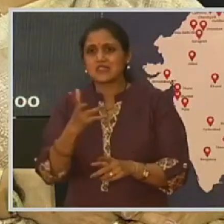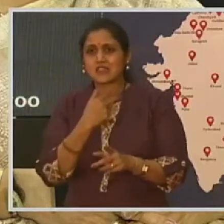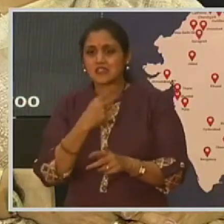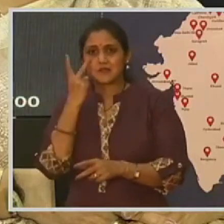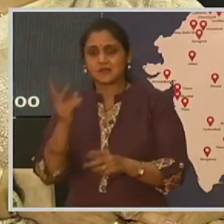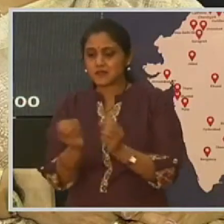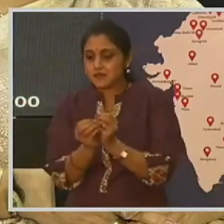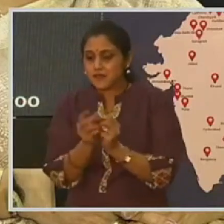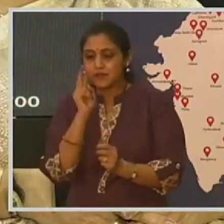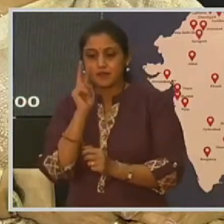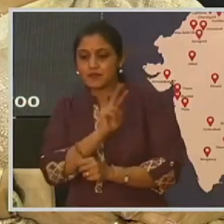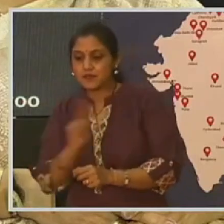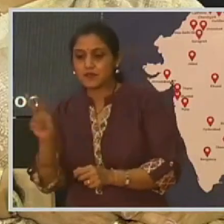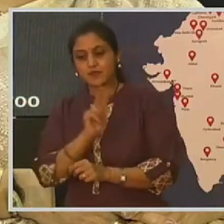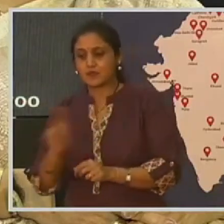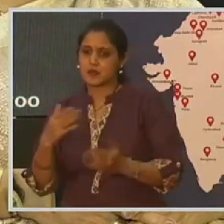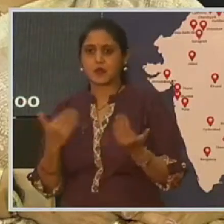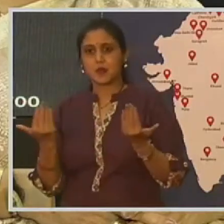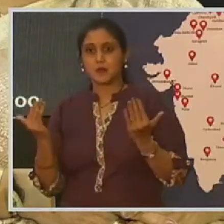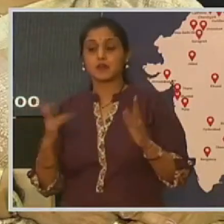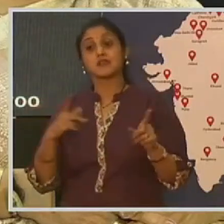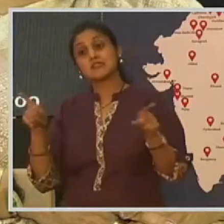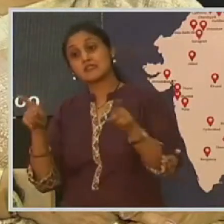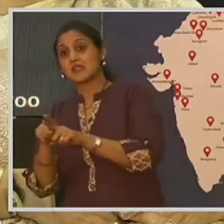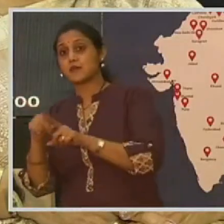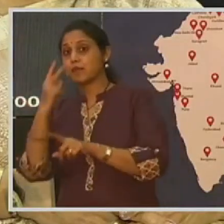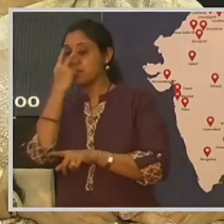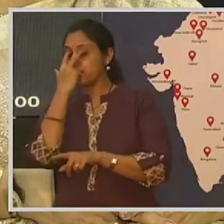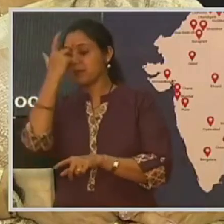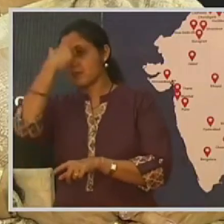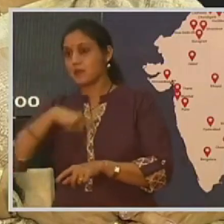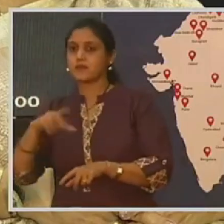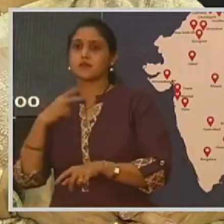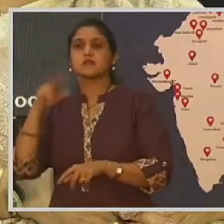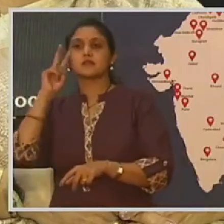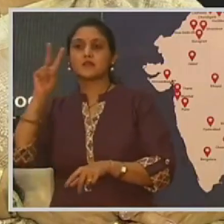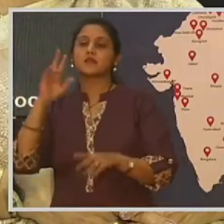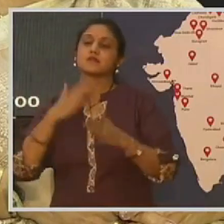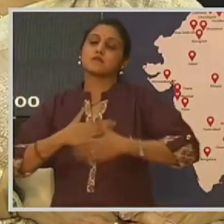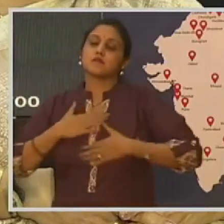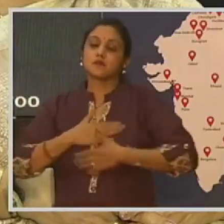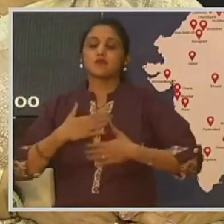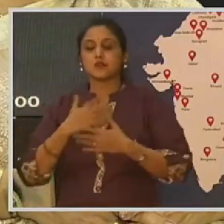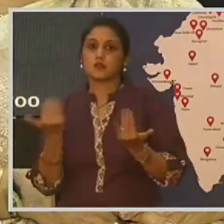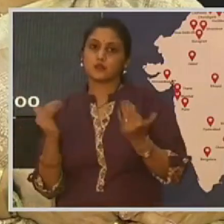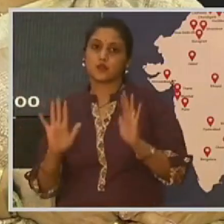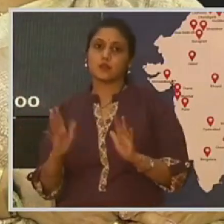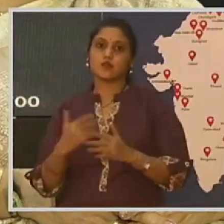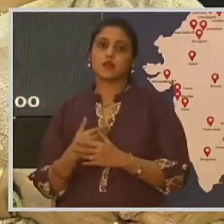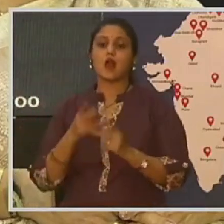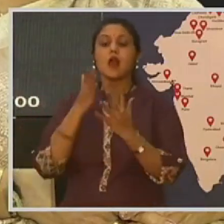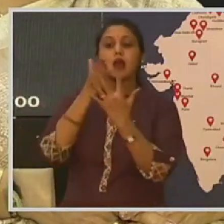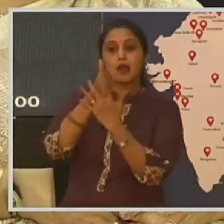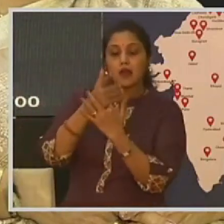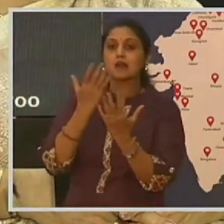अस वुड लाइक टू see the movies or enjoy the movies. So ऐसे बहुत सारे accessible